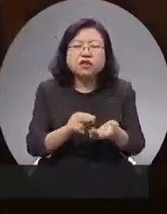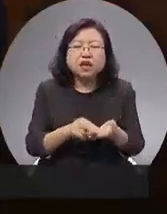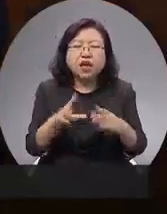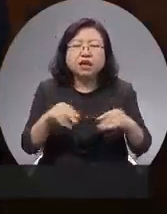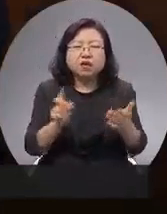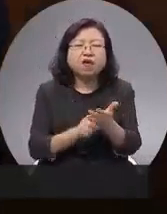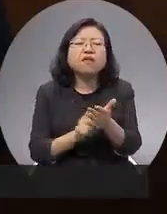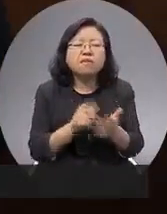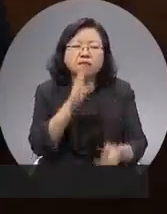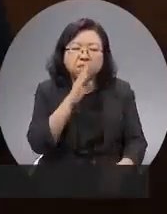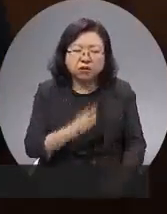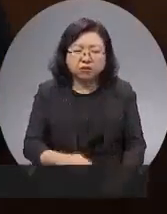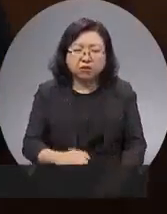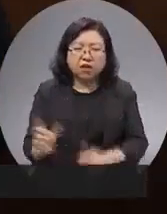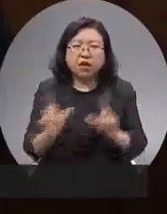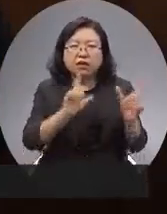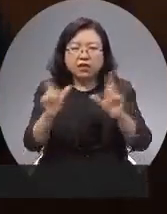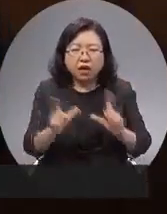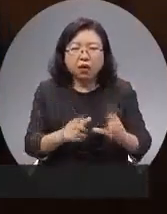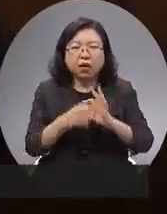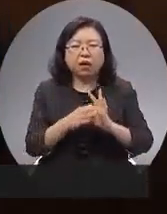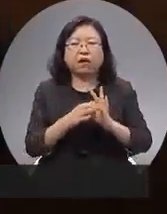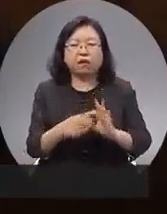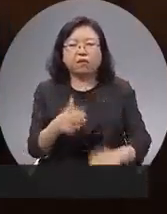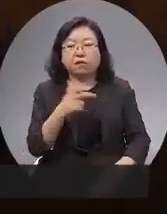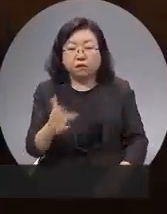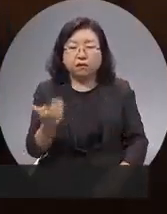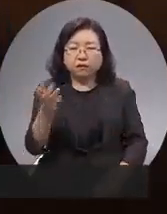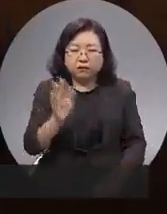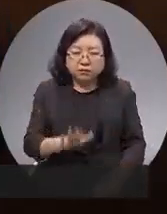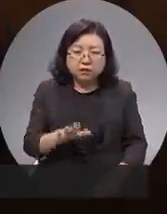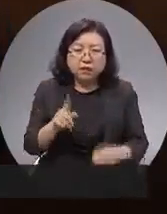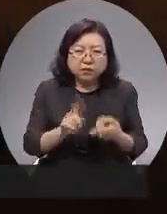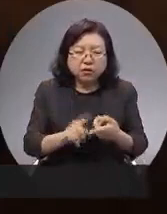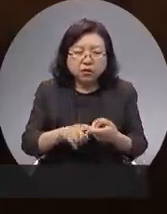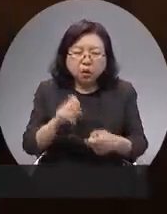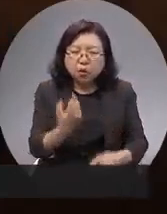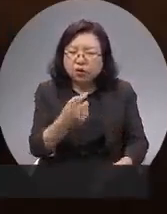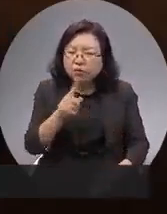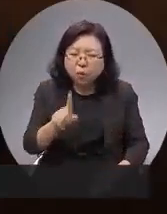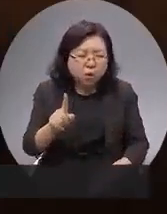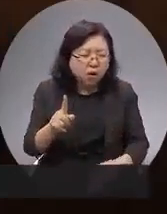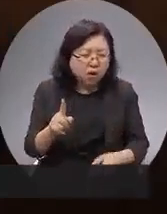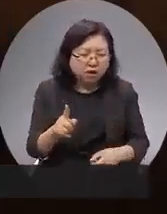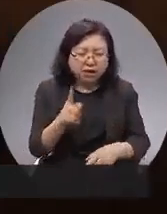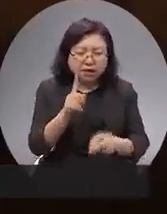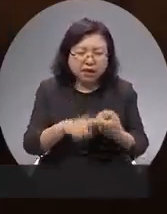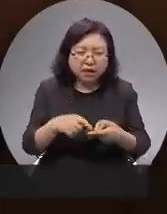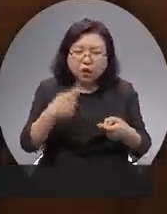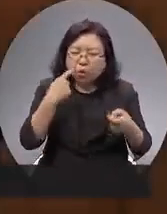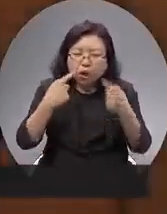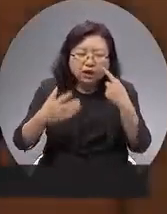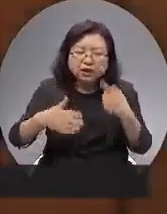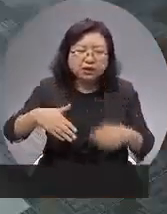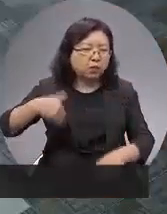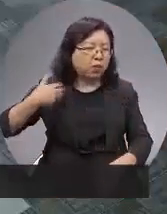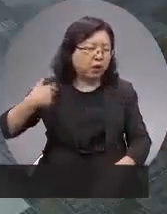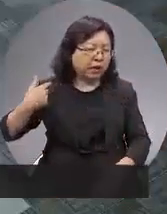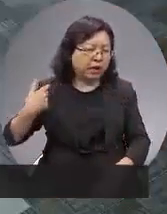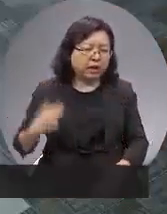우리 삶에 직접적인 관계가 있는데 진단이 지금 정확하지가 않은 것 같습니다. 이게 어디서 온 건지와